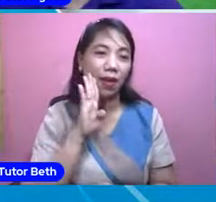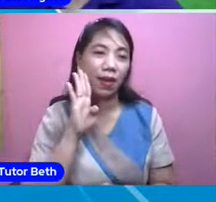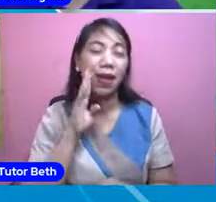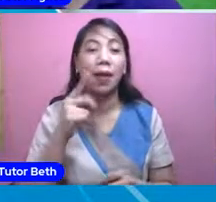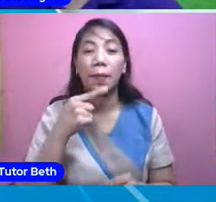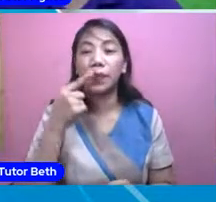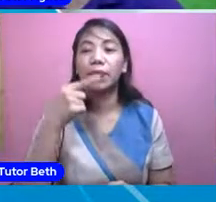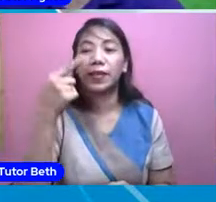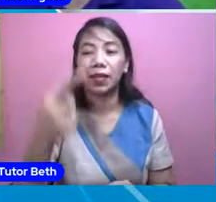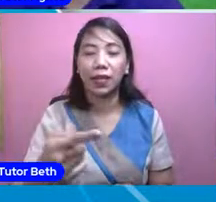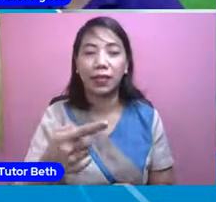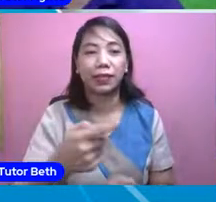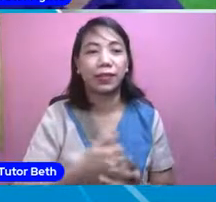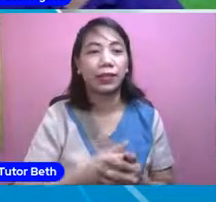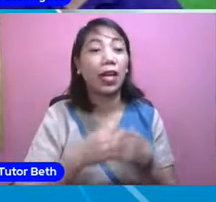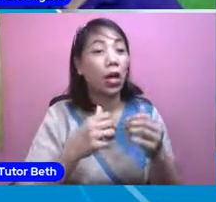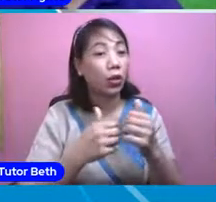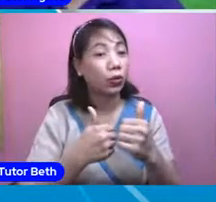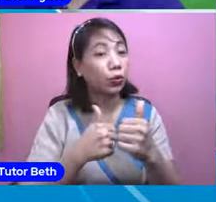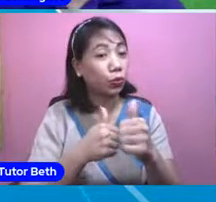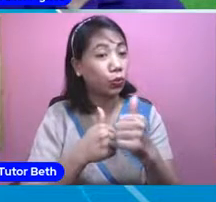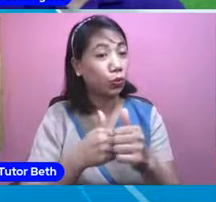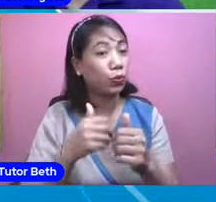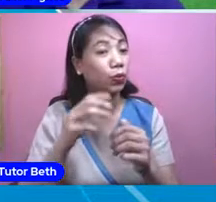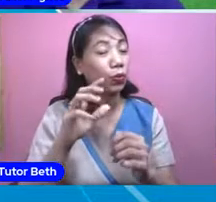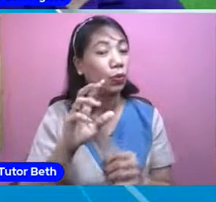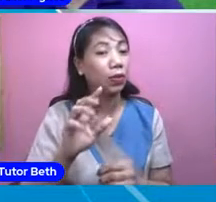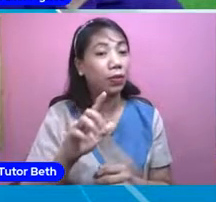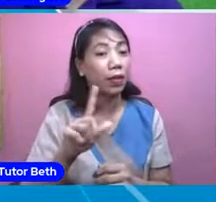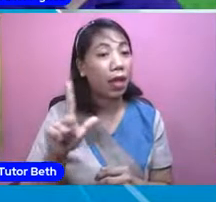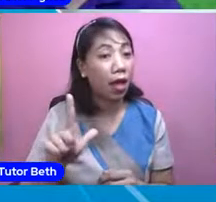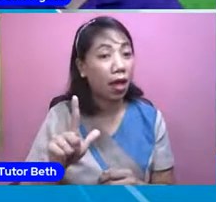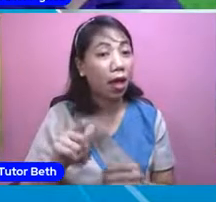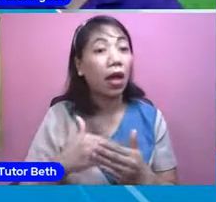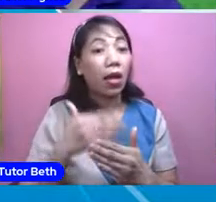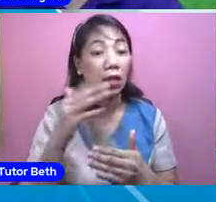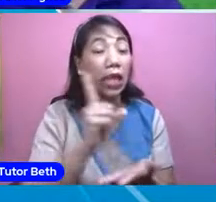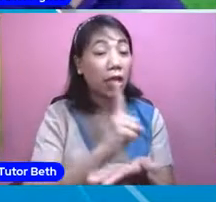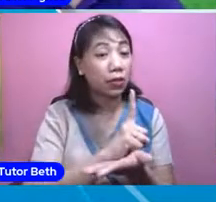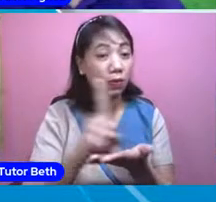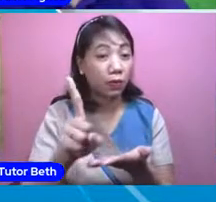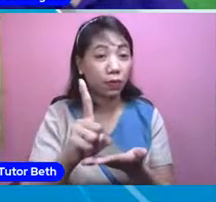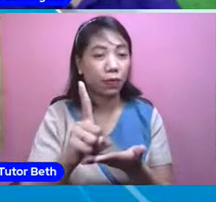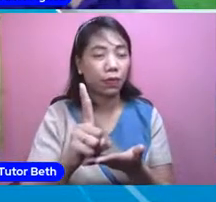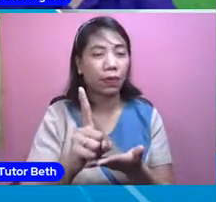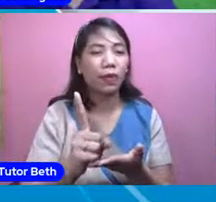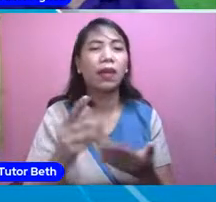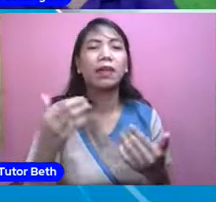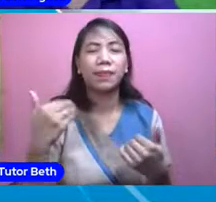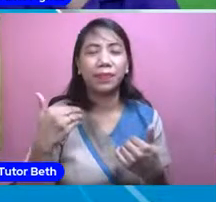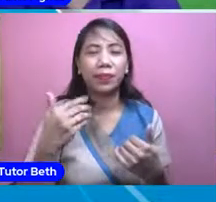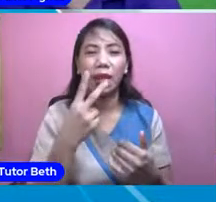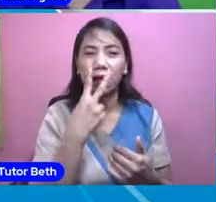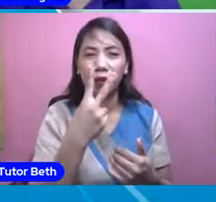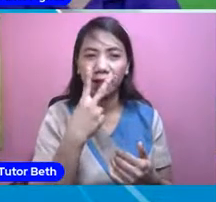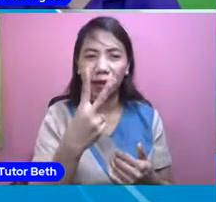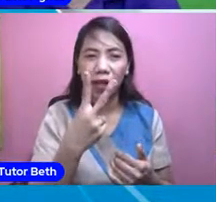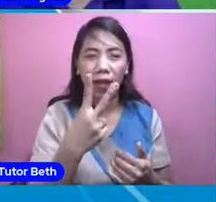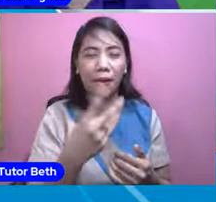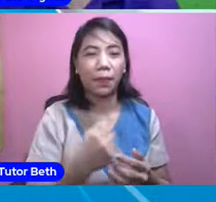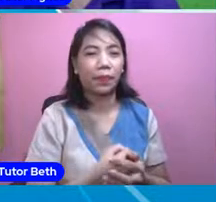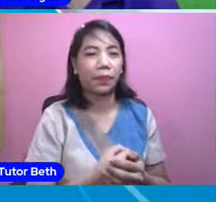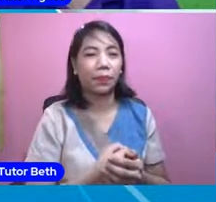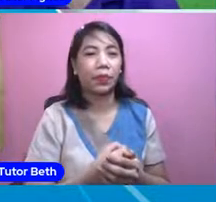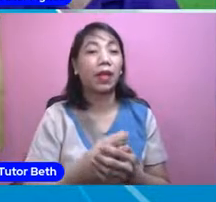na sana sa susunod na linggo ay nandito pa rin po kayo at sumusubaybay sa aming session tuwing